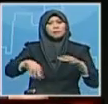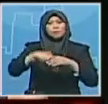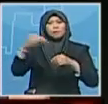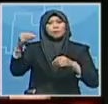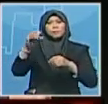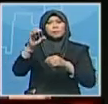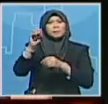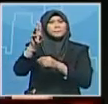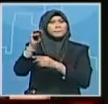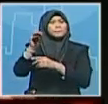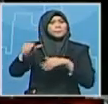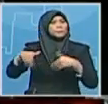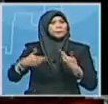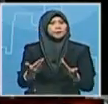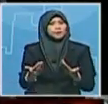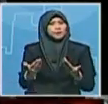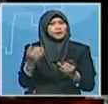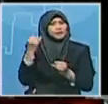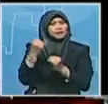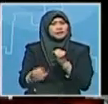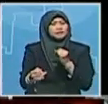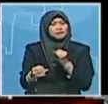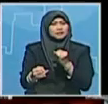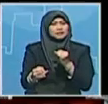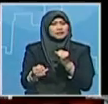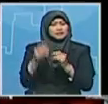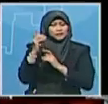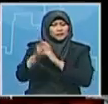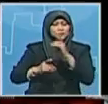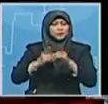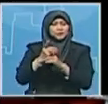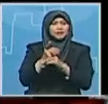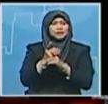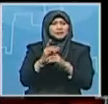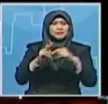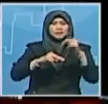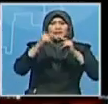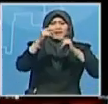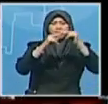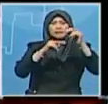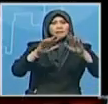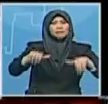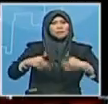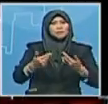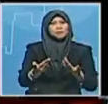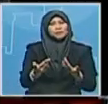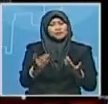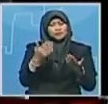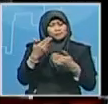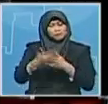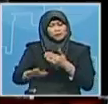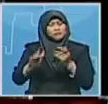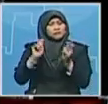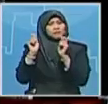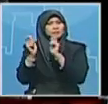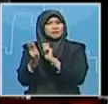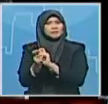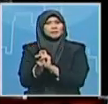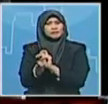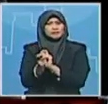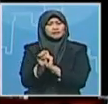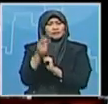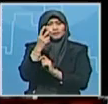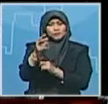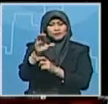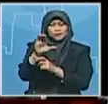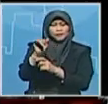Outcome-nya macam mana nanti? Alhamdulillah. Wajah akhir dunia industri pembinaan kita bagaimana selepas transformasi ini? Kalau kita melihat